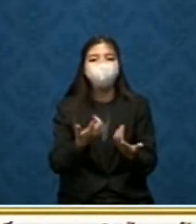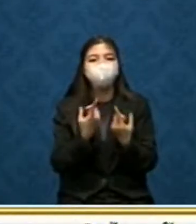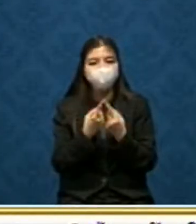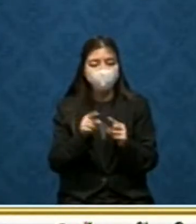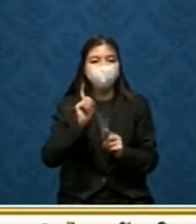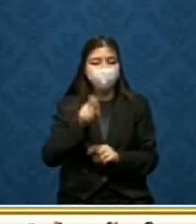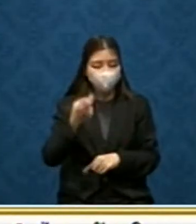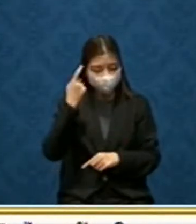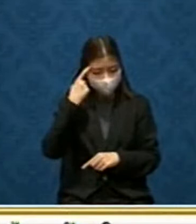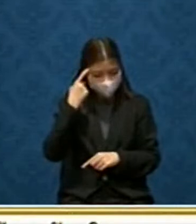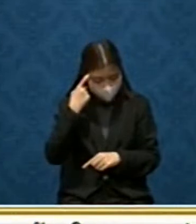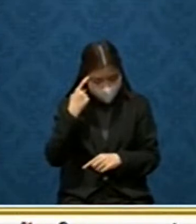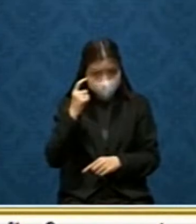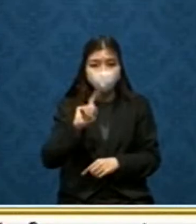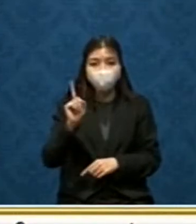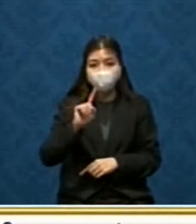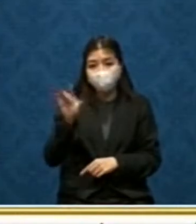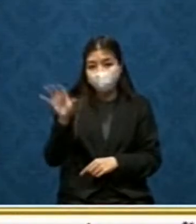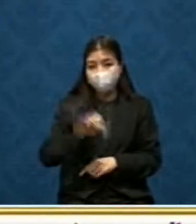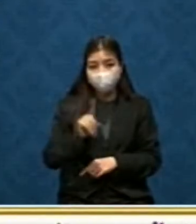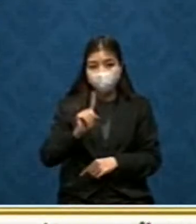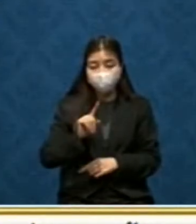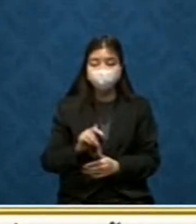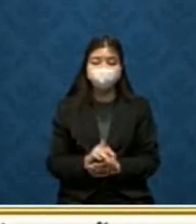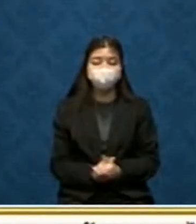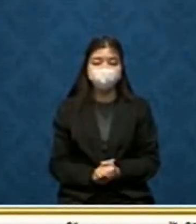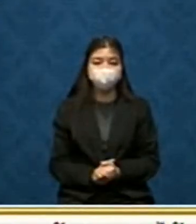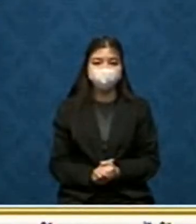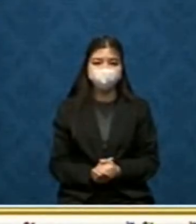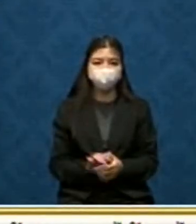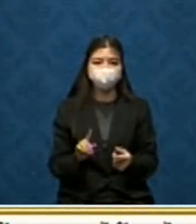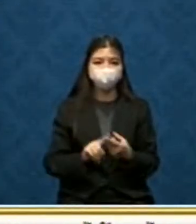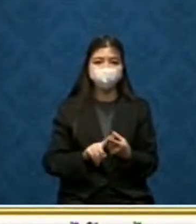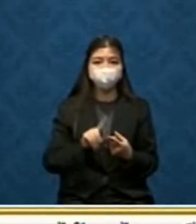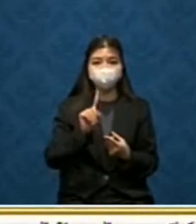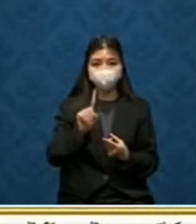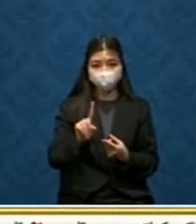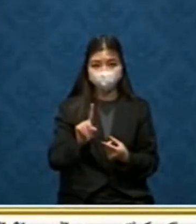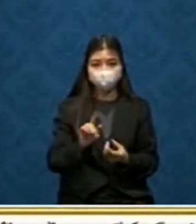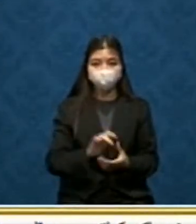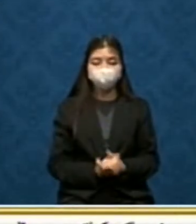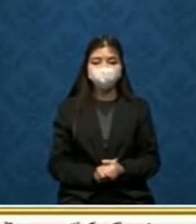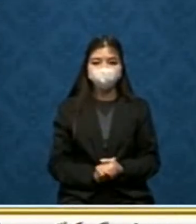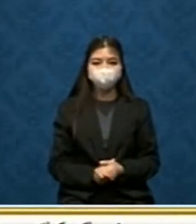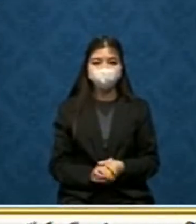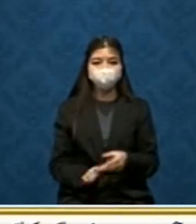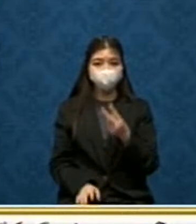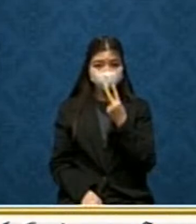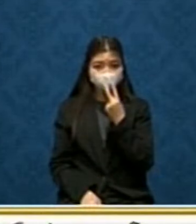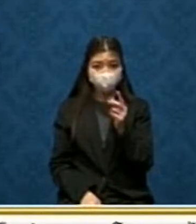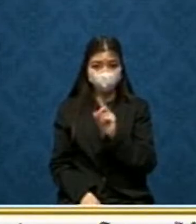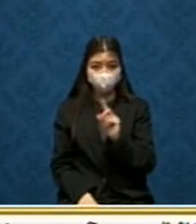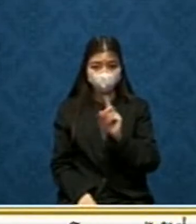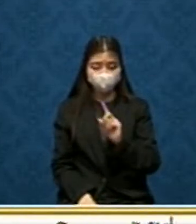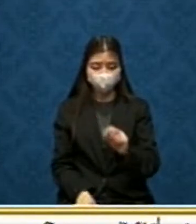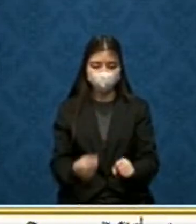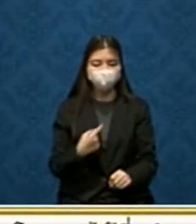ากกรณี ตู้หาและตัละคร Gary 86 ตัวนี่นึงมันเห็นว่ามันทำใหเราตกใจย หนว